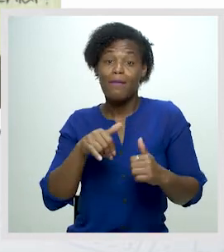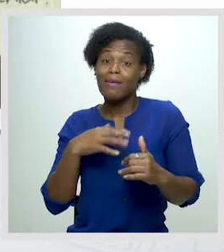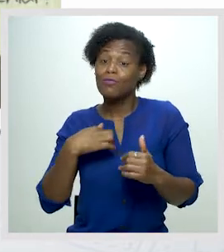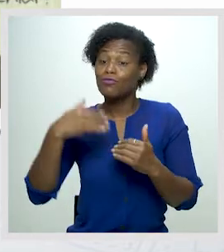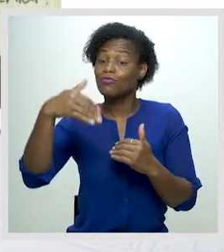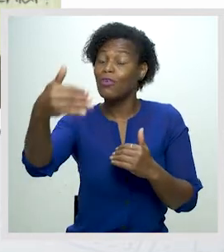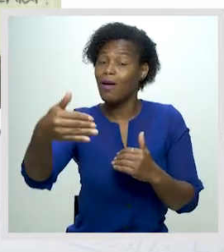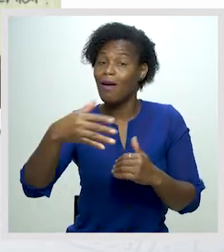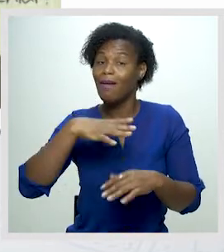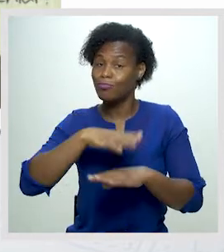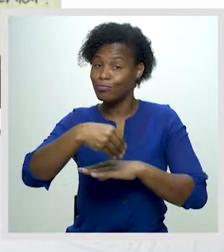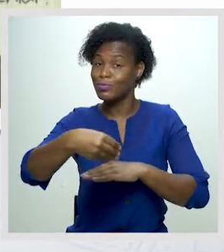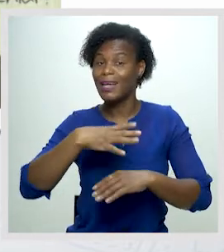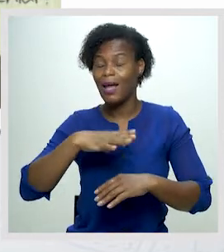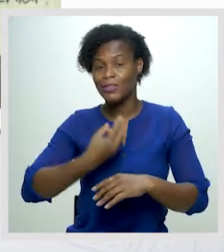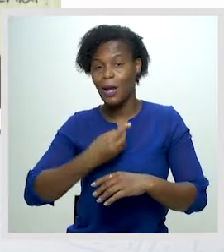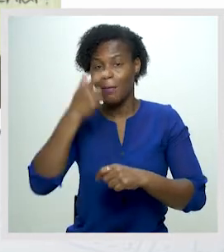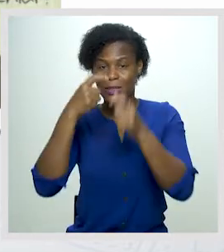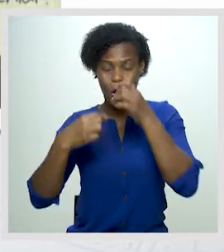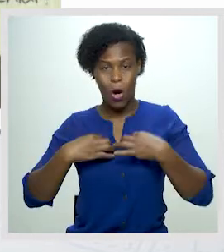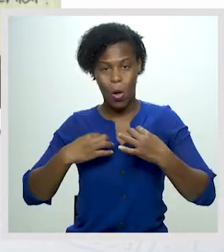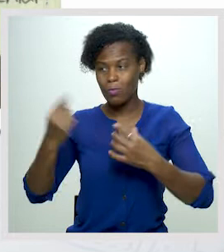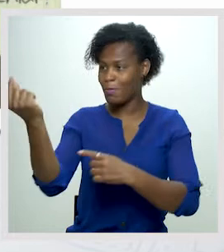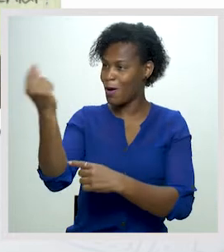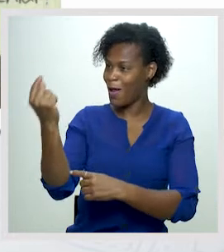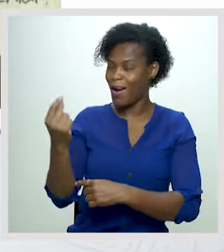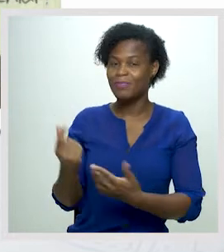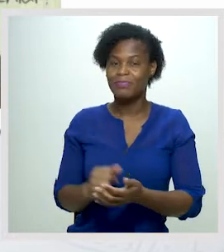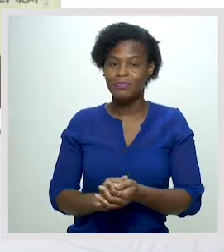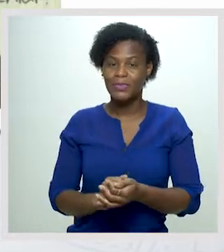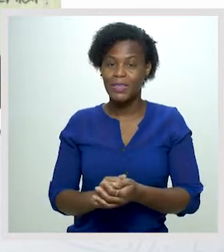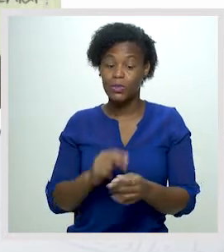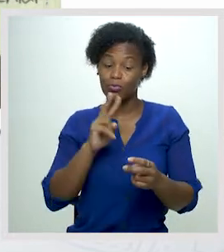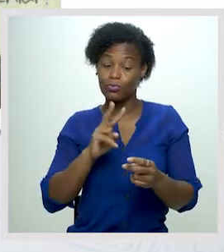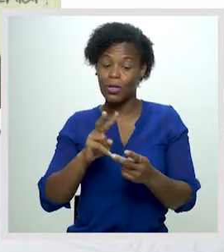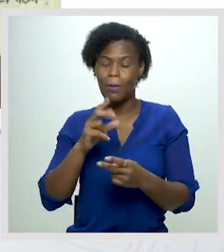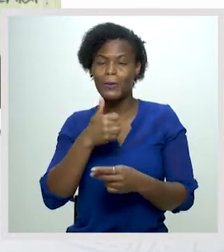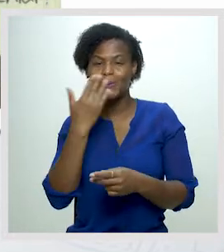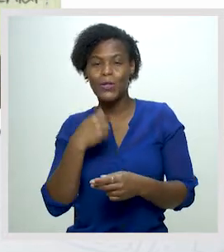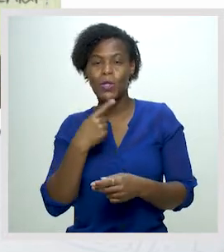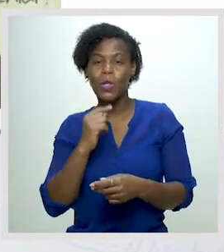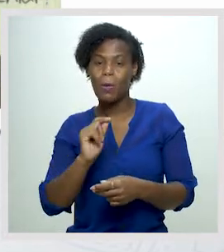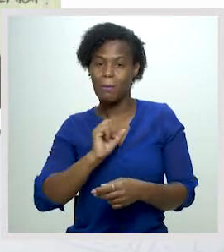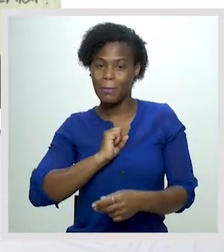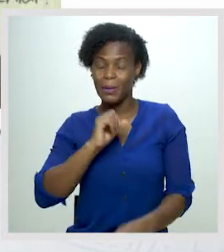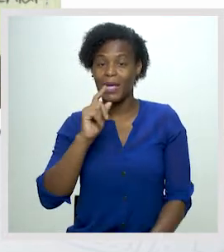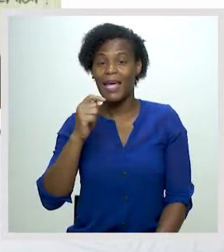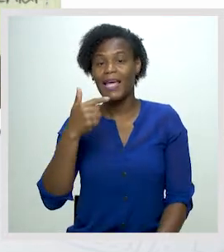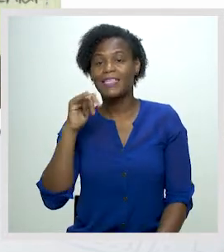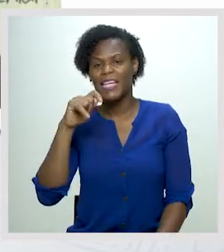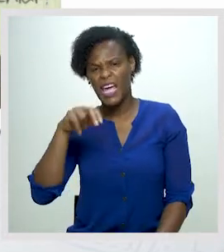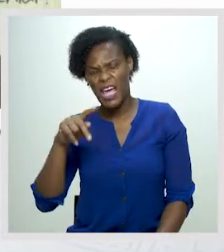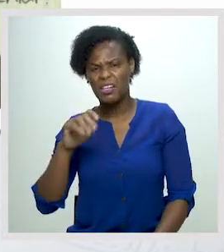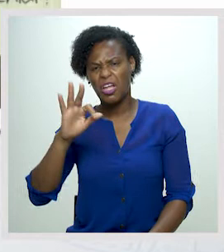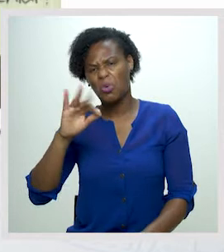être styliste. Deuxième brouillon. Bonjour, je m'appelle Étienne. J'ai 14 ans et